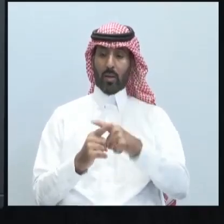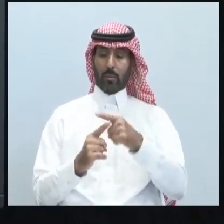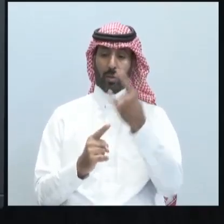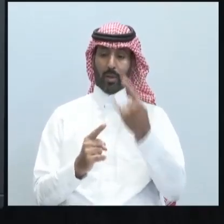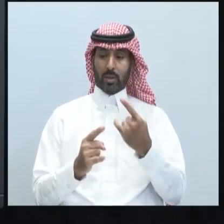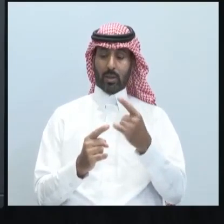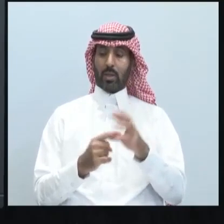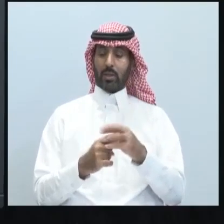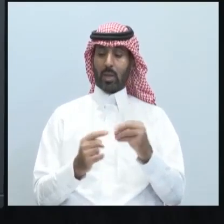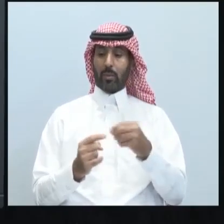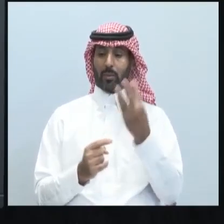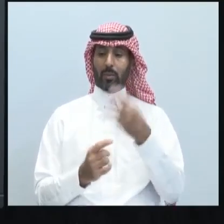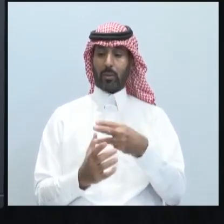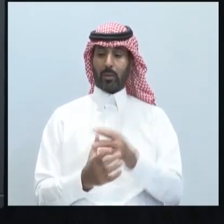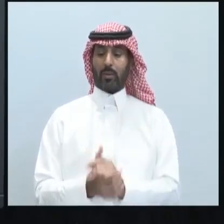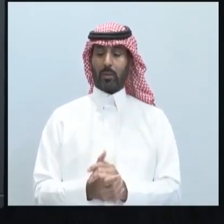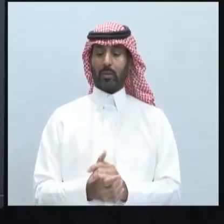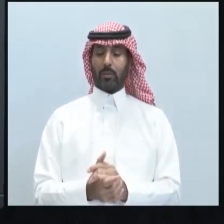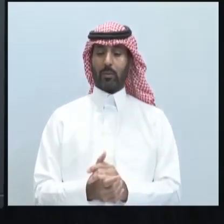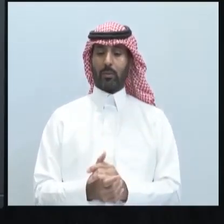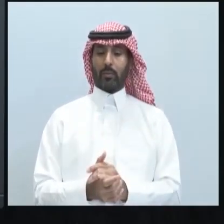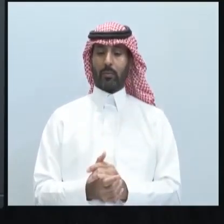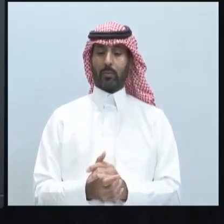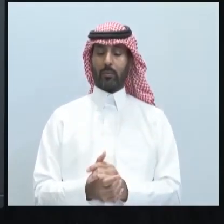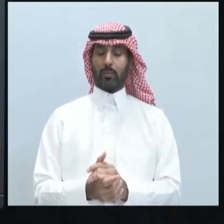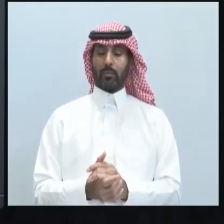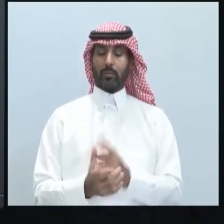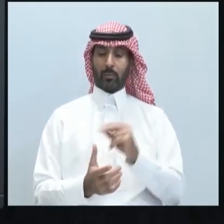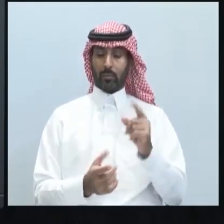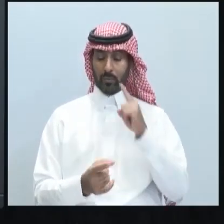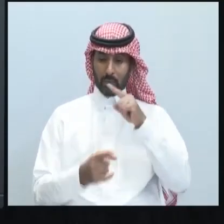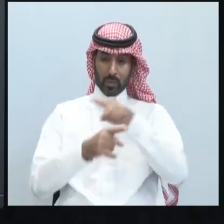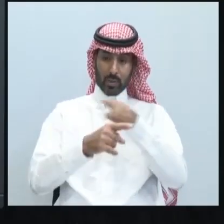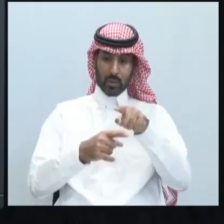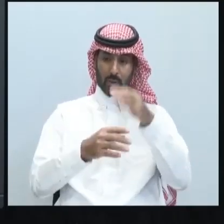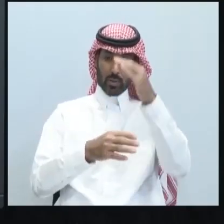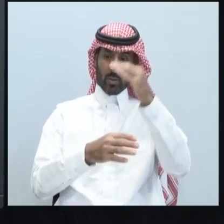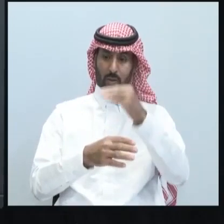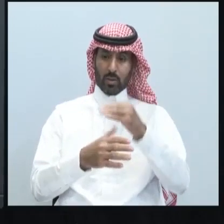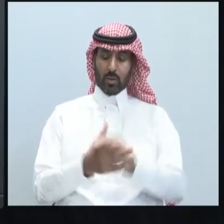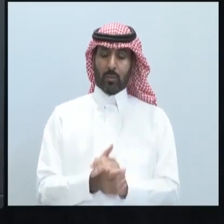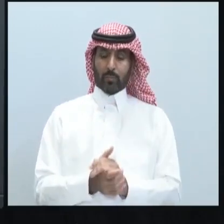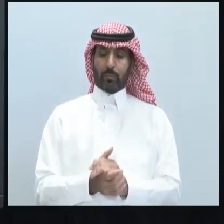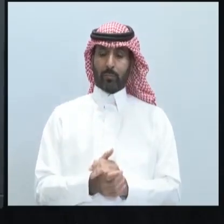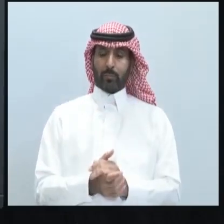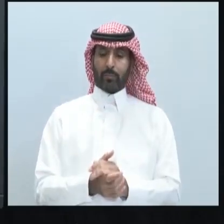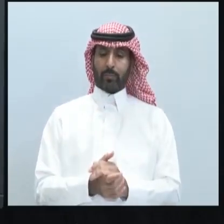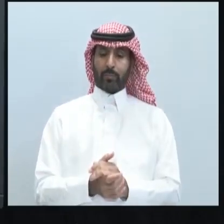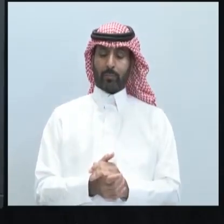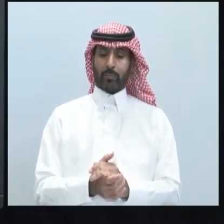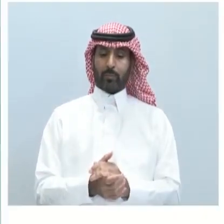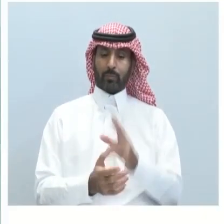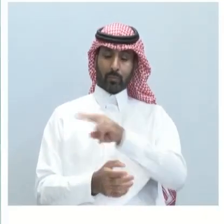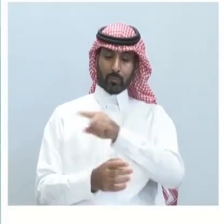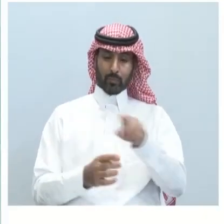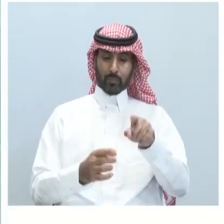سالب 14 اذا في هذه الحاله نعرف ان دبليو يساوي واحد ضرب عشره اس سالب كم اس سالب 14